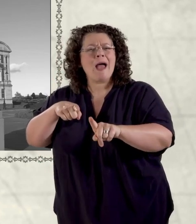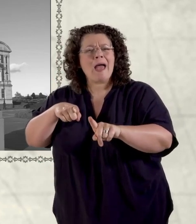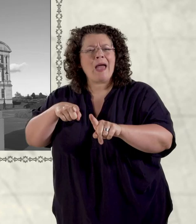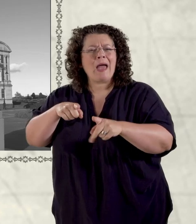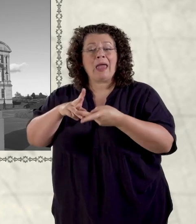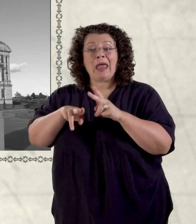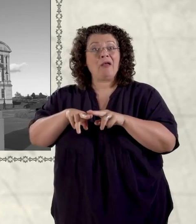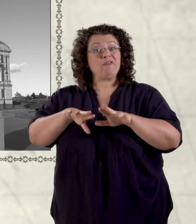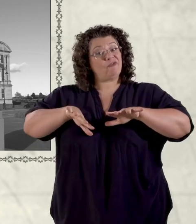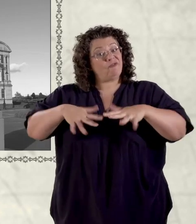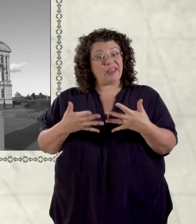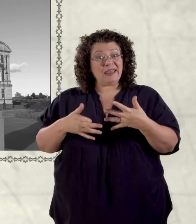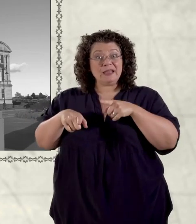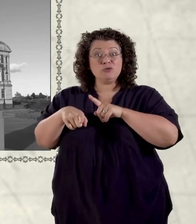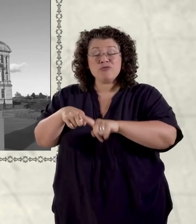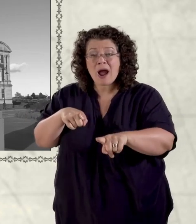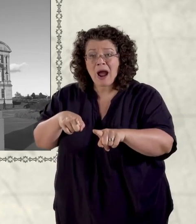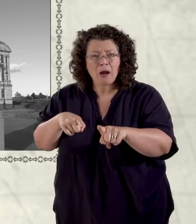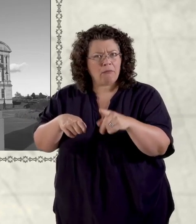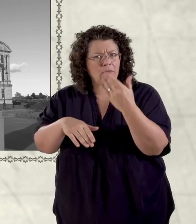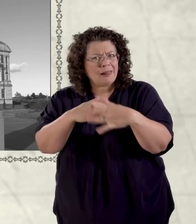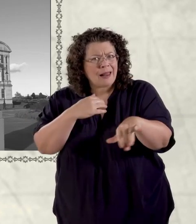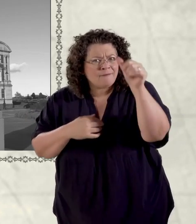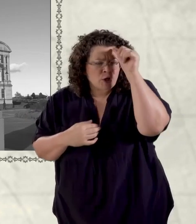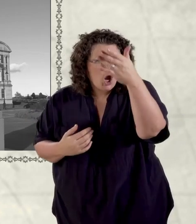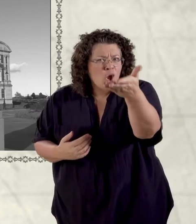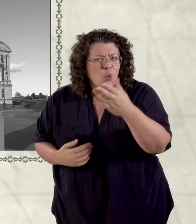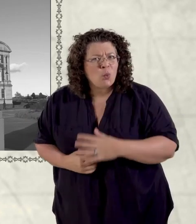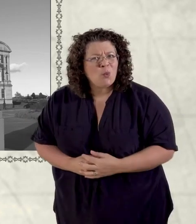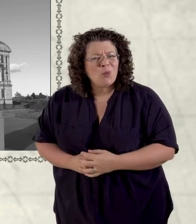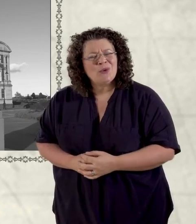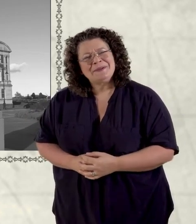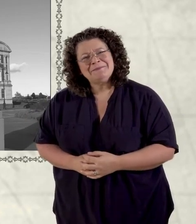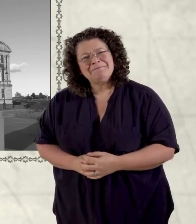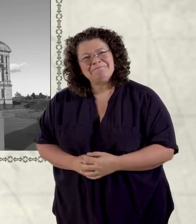Os na'n ei wneud chi fentro, fyddech chi byth yn gwybod.